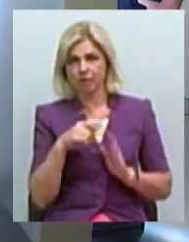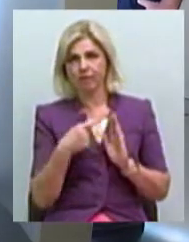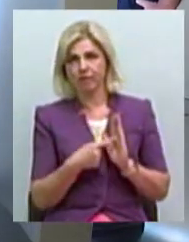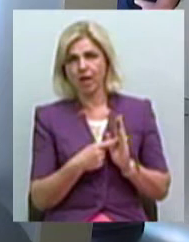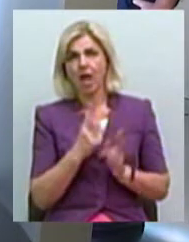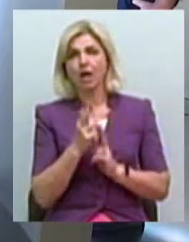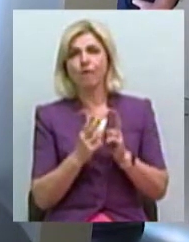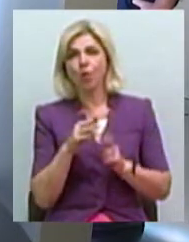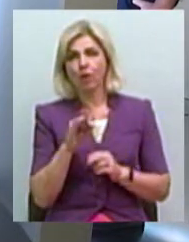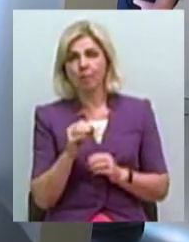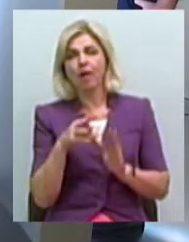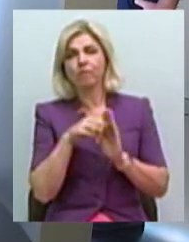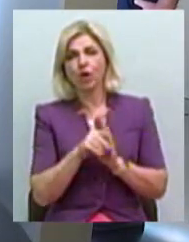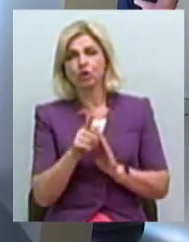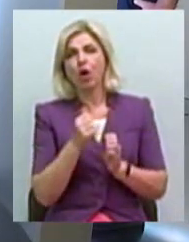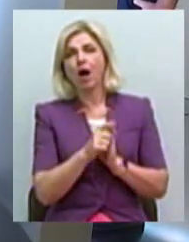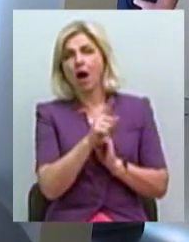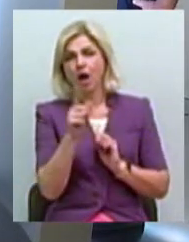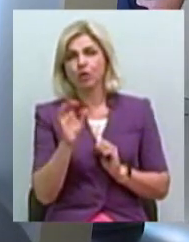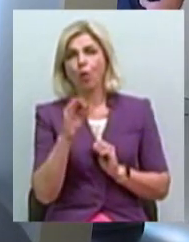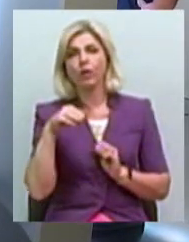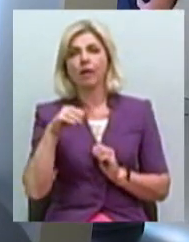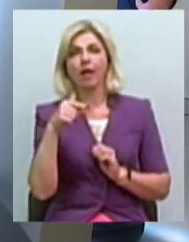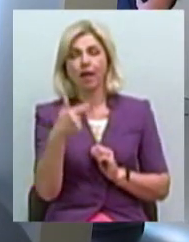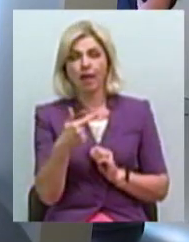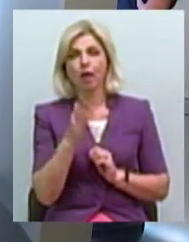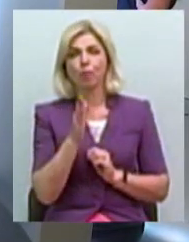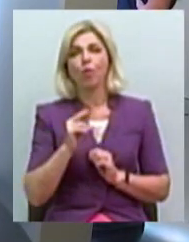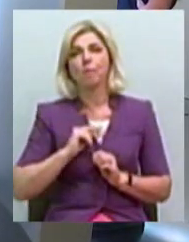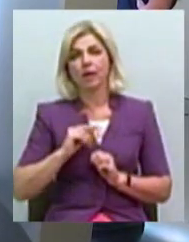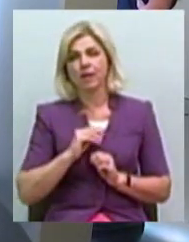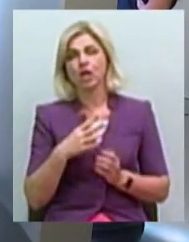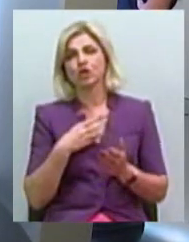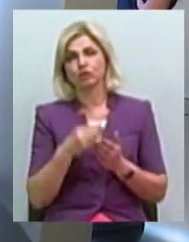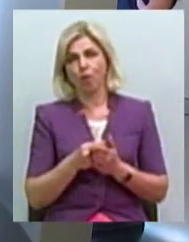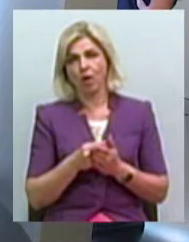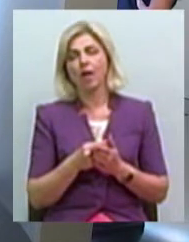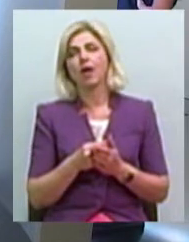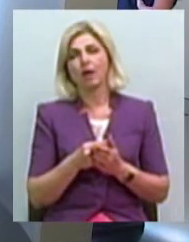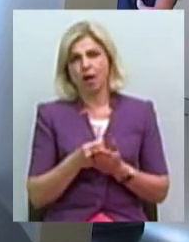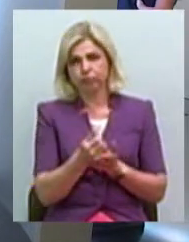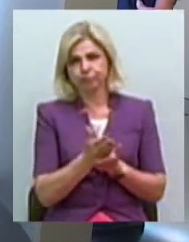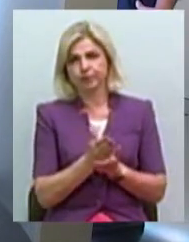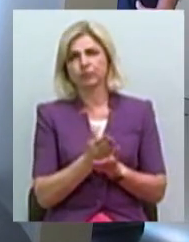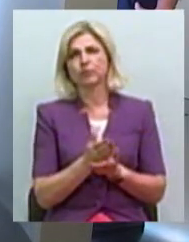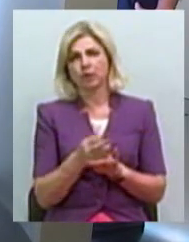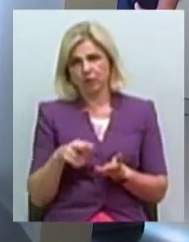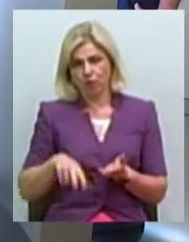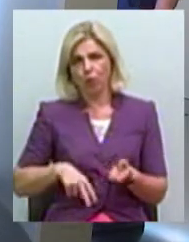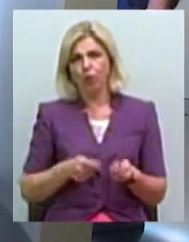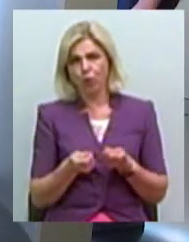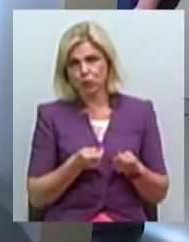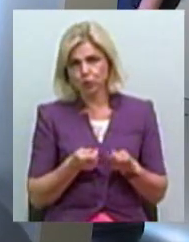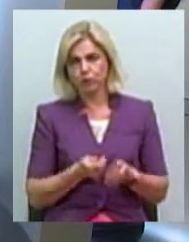що у кожній об'єднаній територіальній громаді буде працювати ЦНАП. Це перше. Центр надання адміністративних послуг. Центр